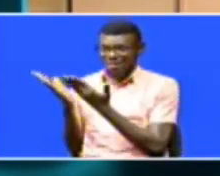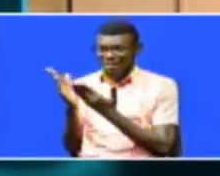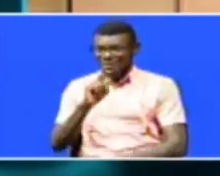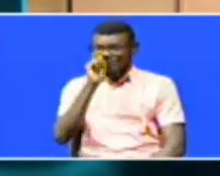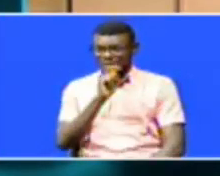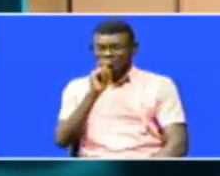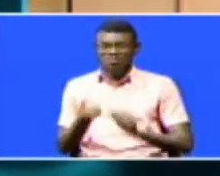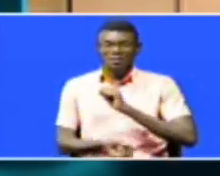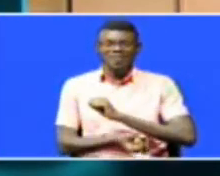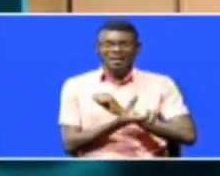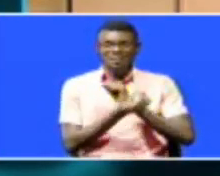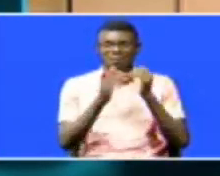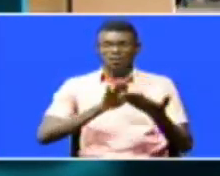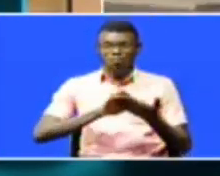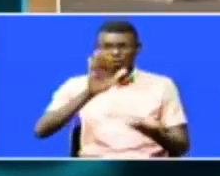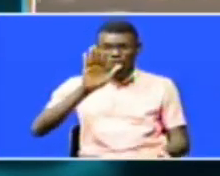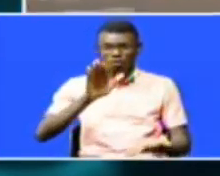nchini Tanzania.